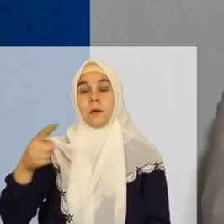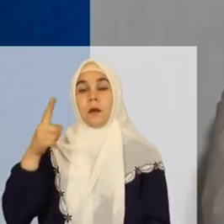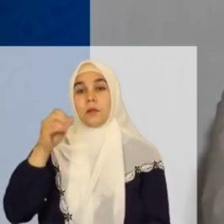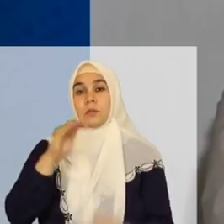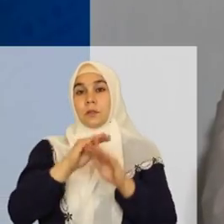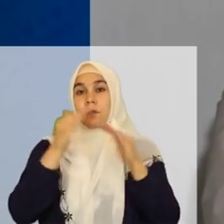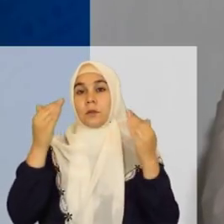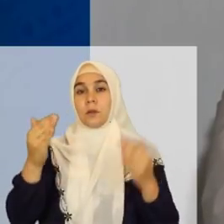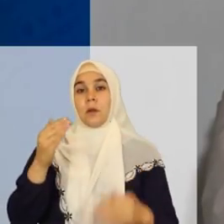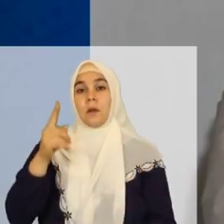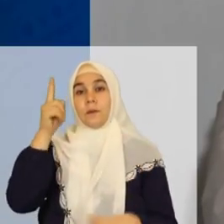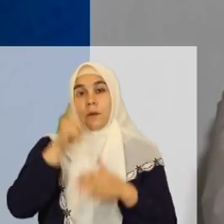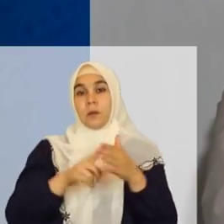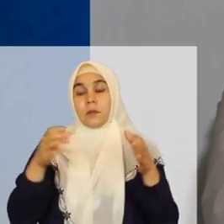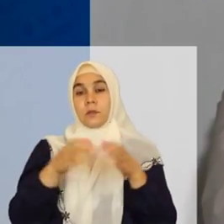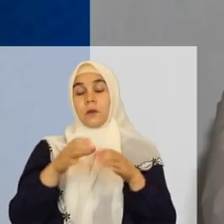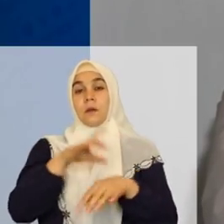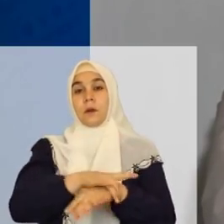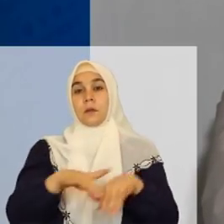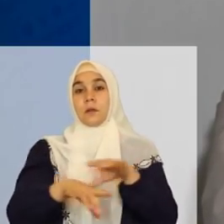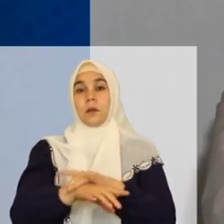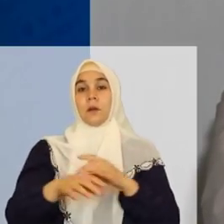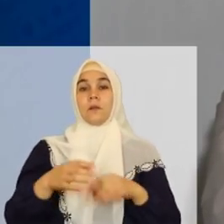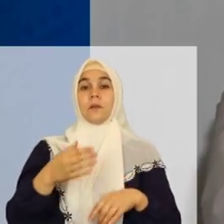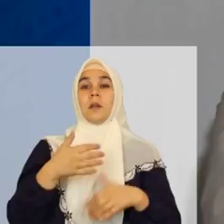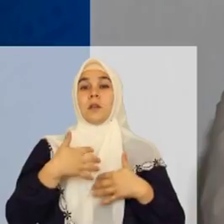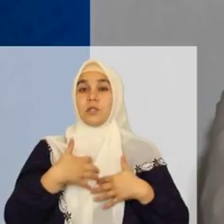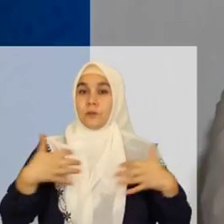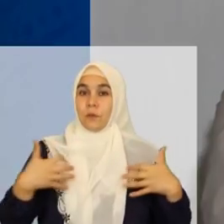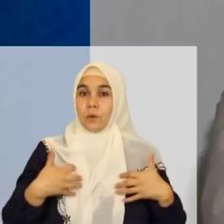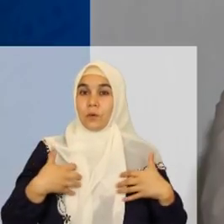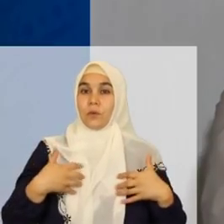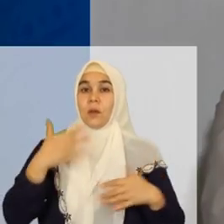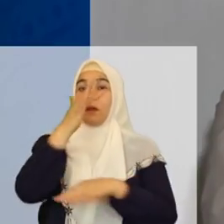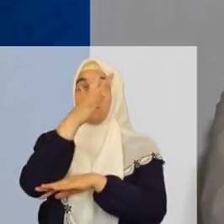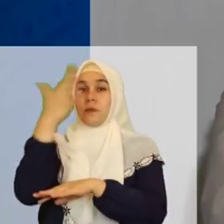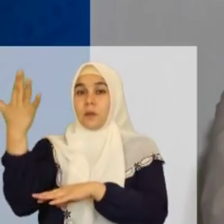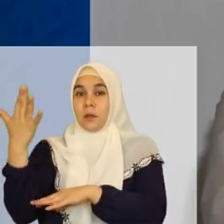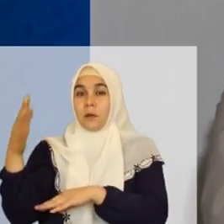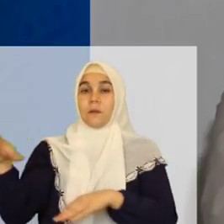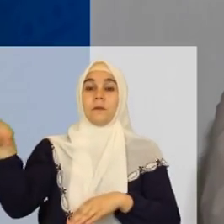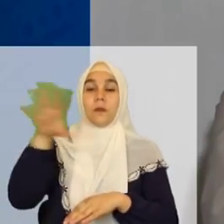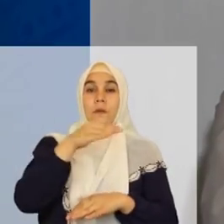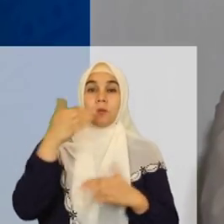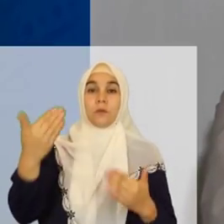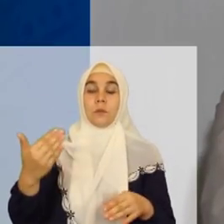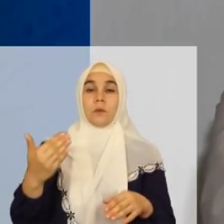haj mu'min musulmon bandani hayvonot olamiga va nabotot olamiga